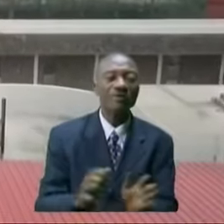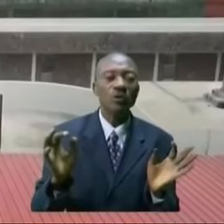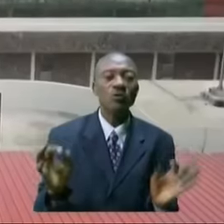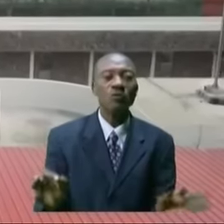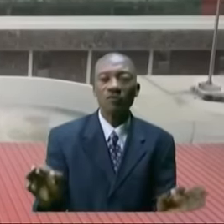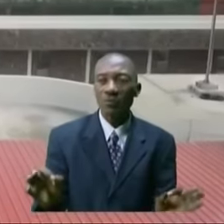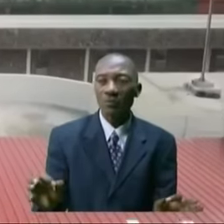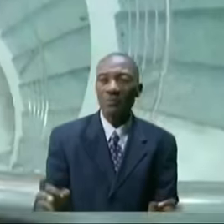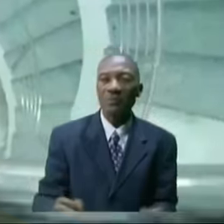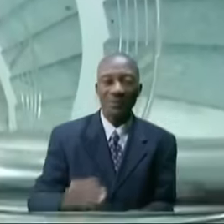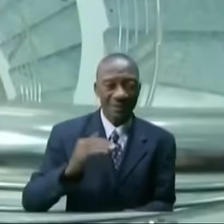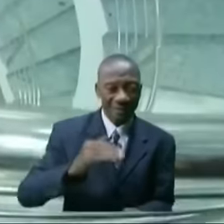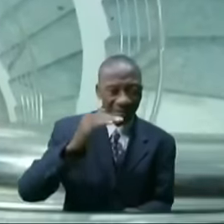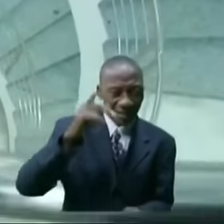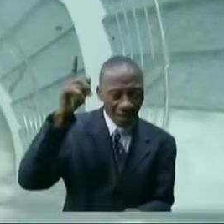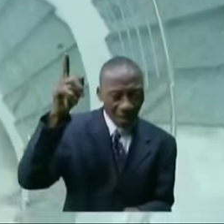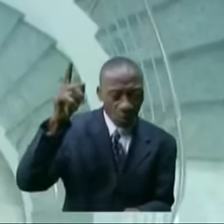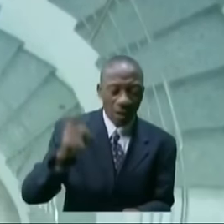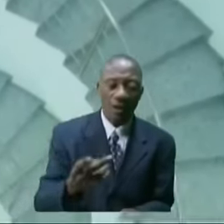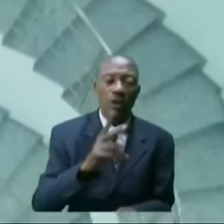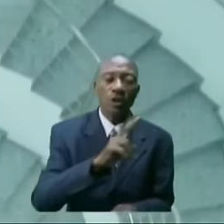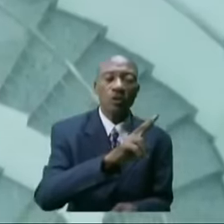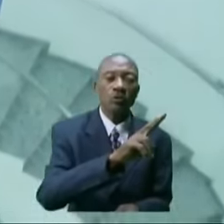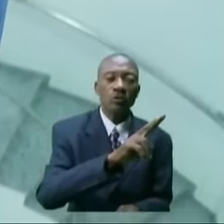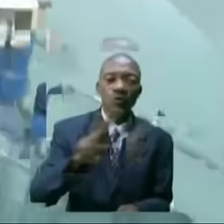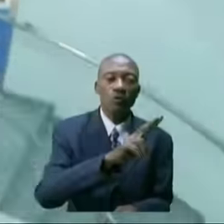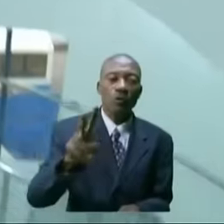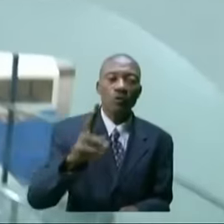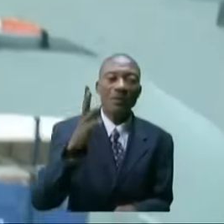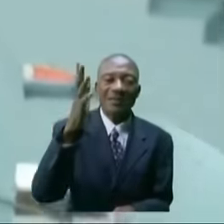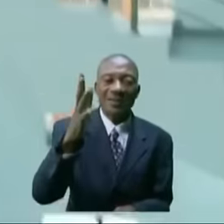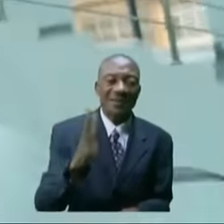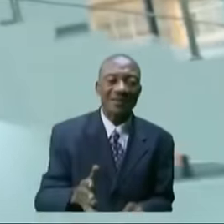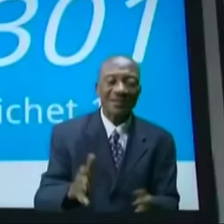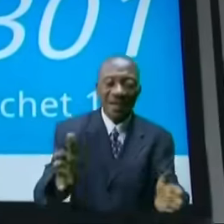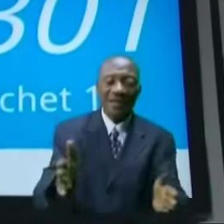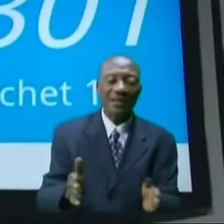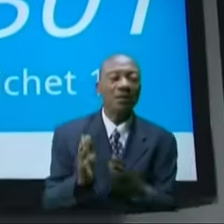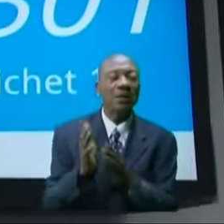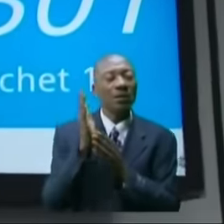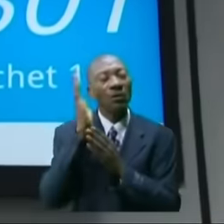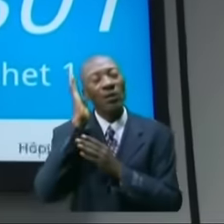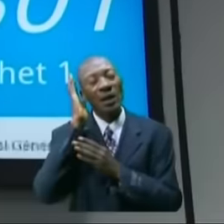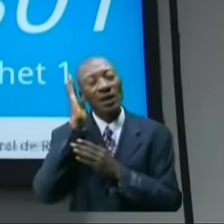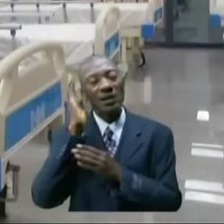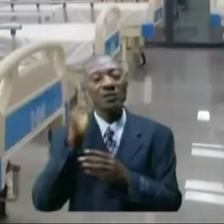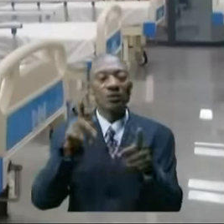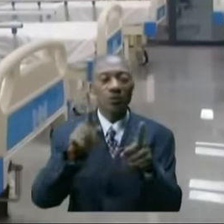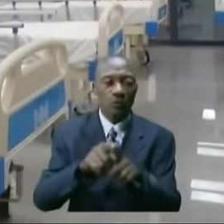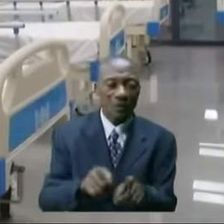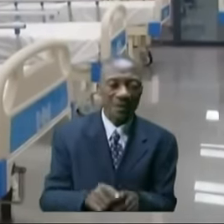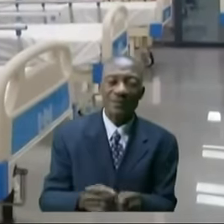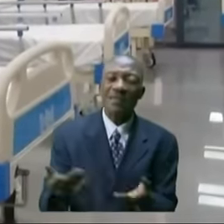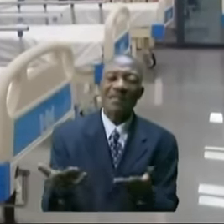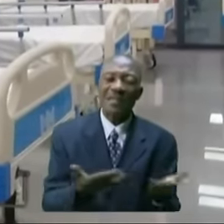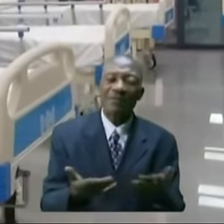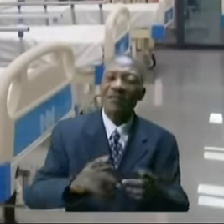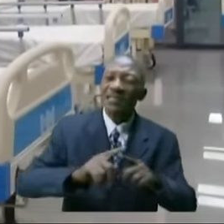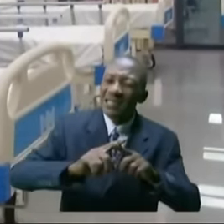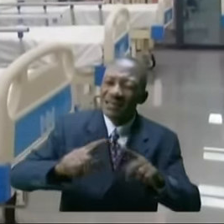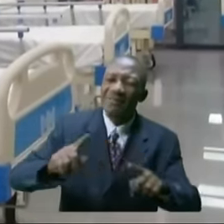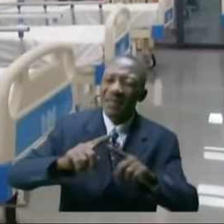services avec 2500 lits et près de 6000 gens. Le centre hospitalier universitaire Renaissance